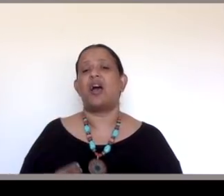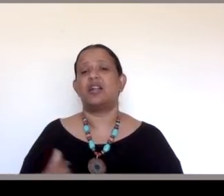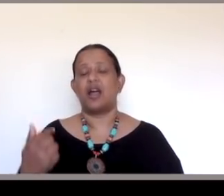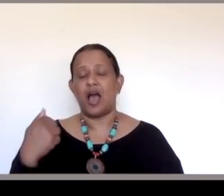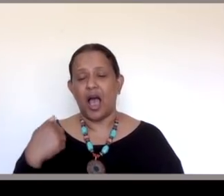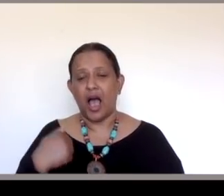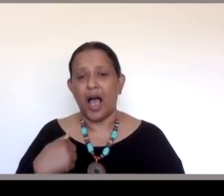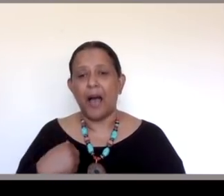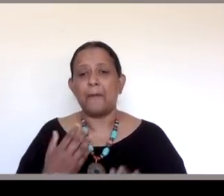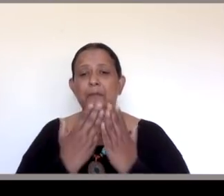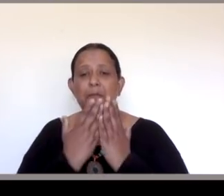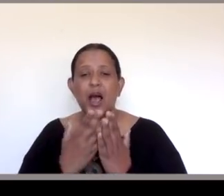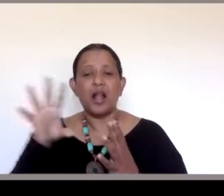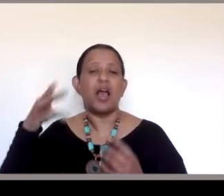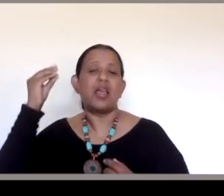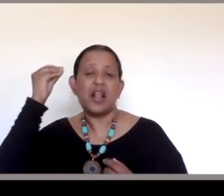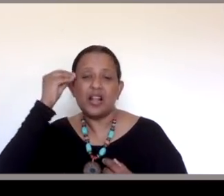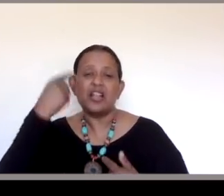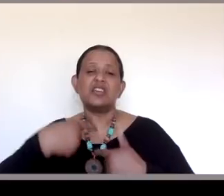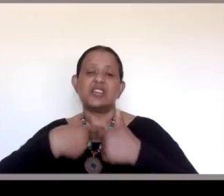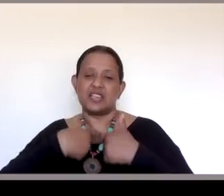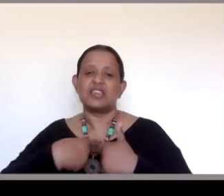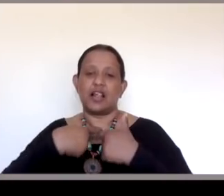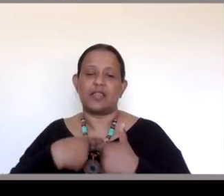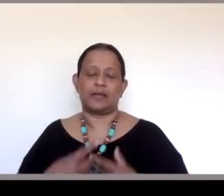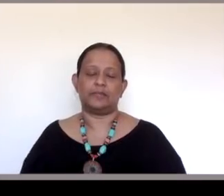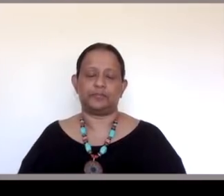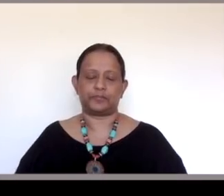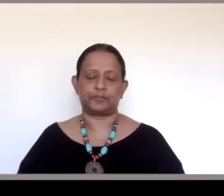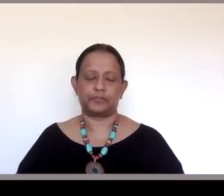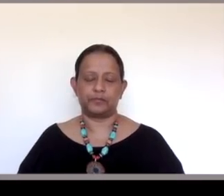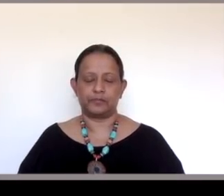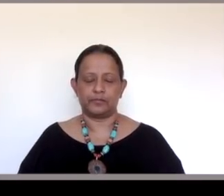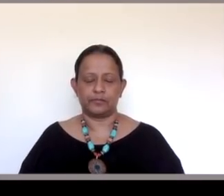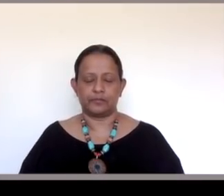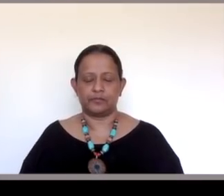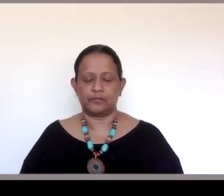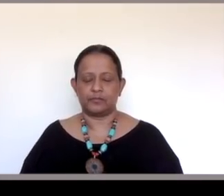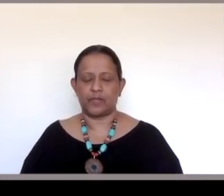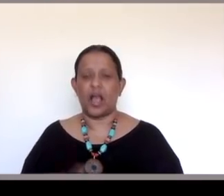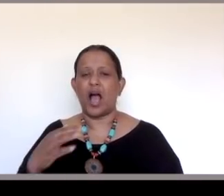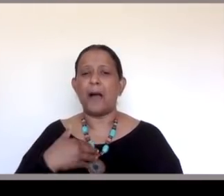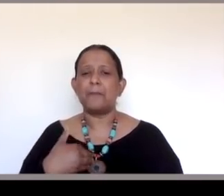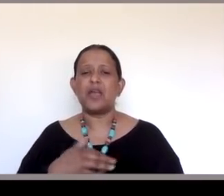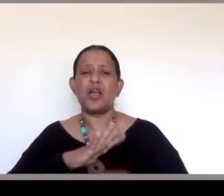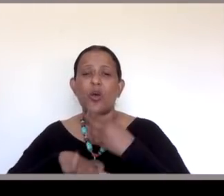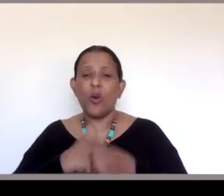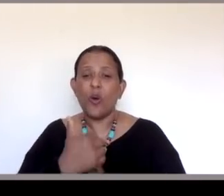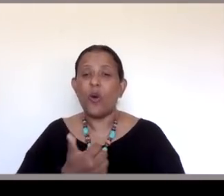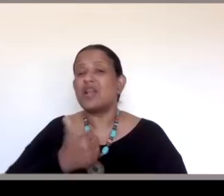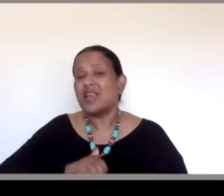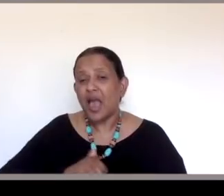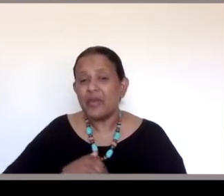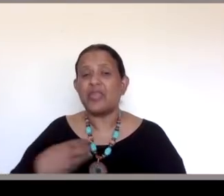சிறுகவும் பரிசுத்தாவியானவர் பெருகவும் வேண்டும் ஒப வஹன்சிகே கமெத்த அப்பே ஜீவிதே மே வசரே பஹதிலிவ கல மேனவர் ஆண்டவரே